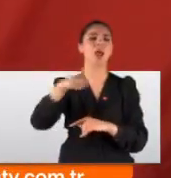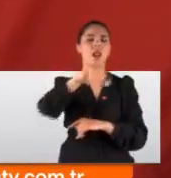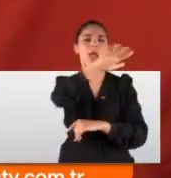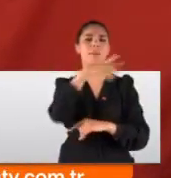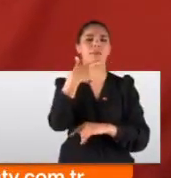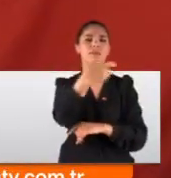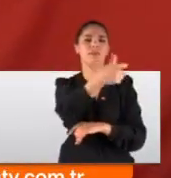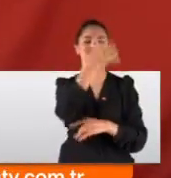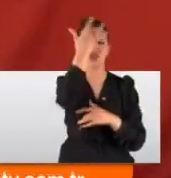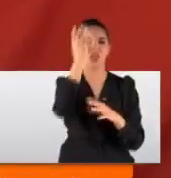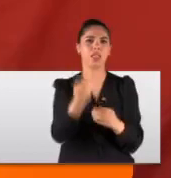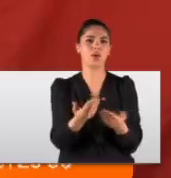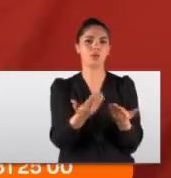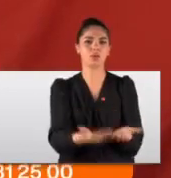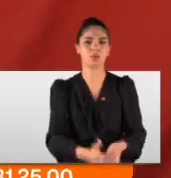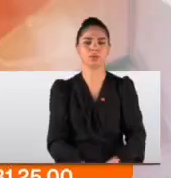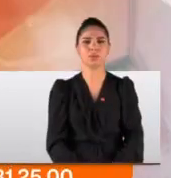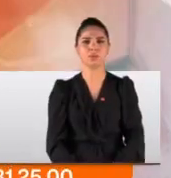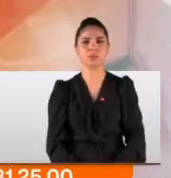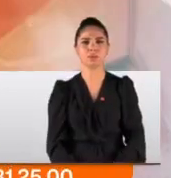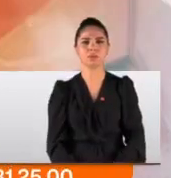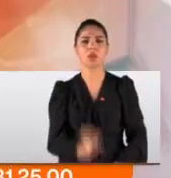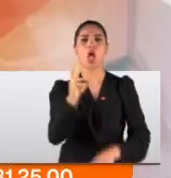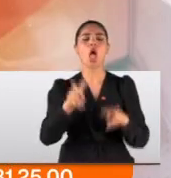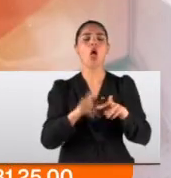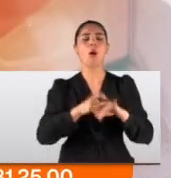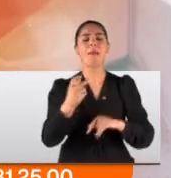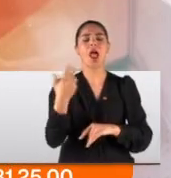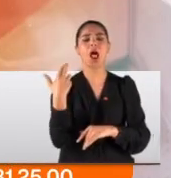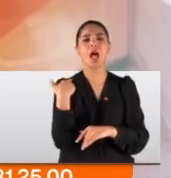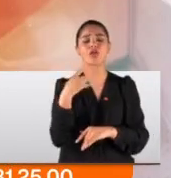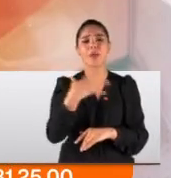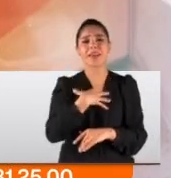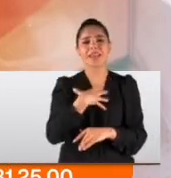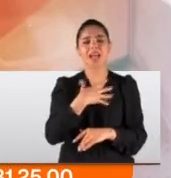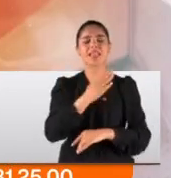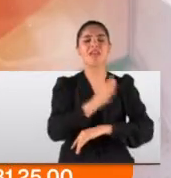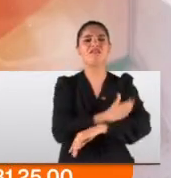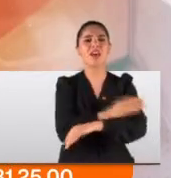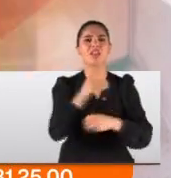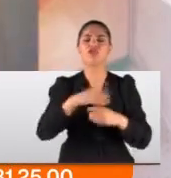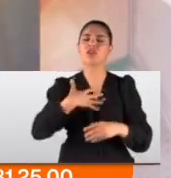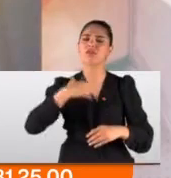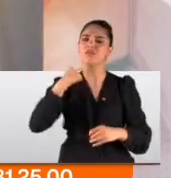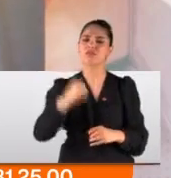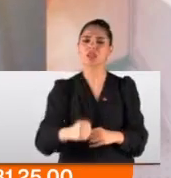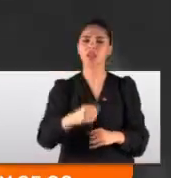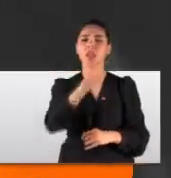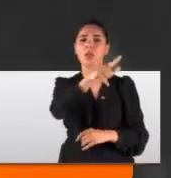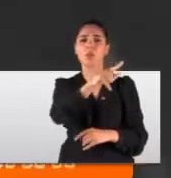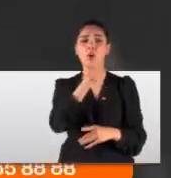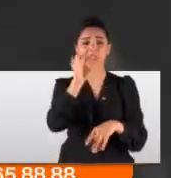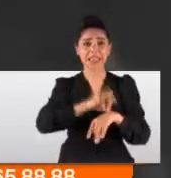Vatan için yetiştirdi. Vatana da verdim yani. Ömer Assubay canını vatanı uğruna vermişti. Ama karargah düşmemişti.